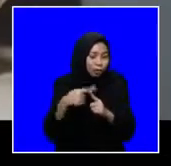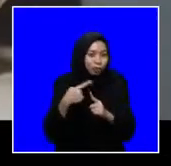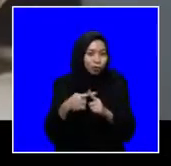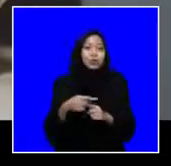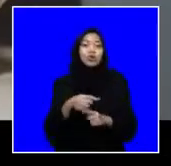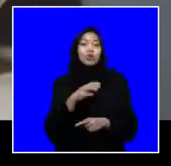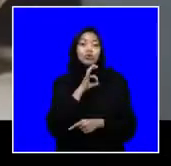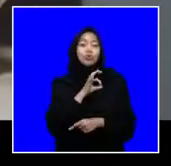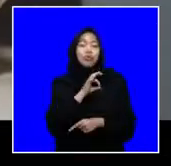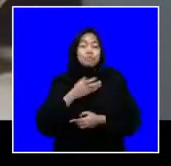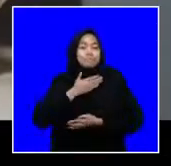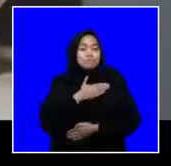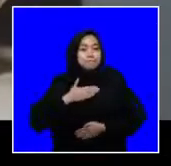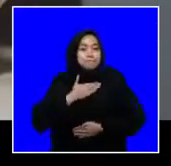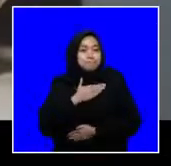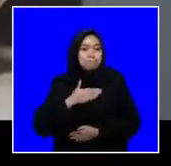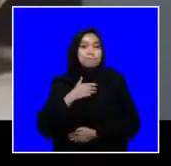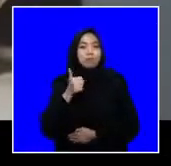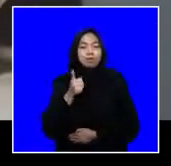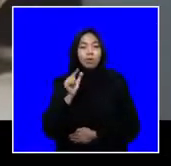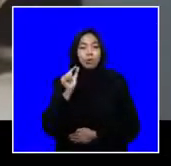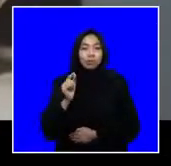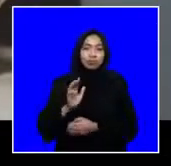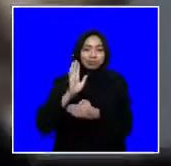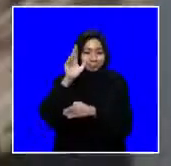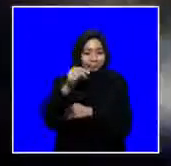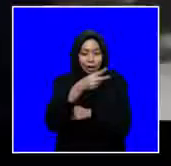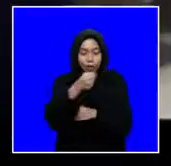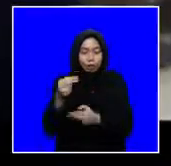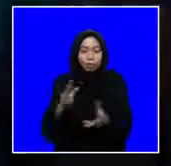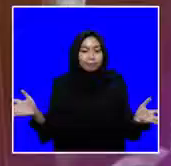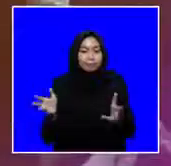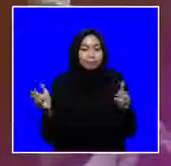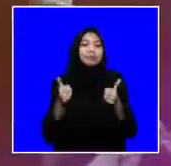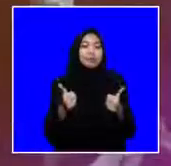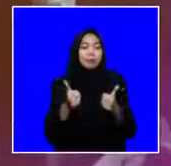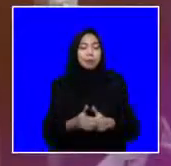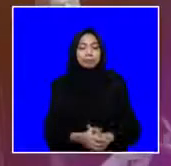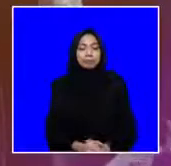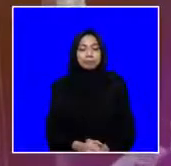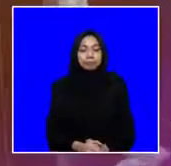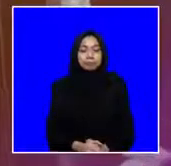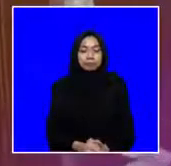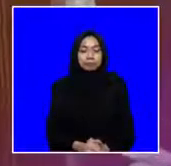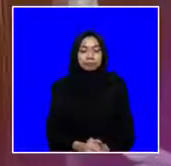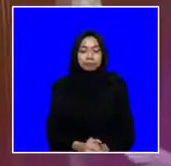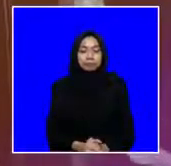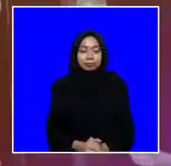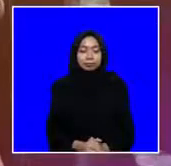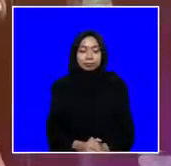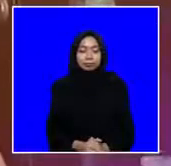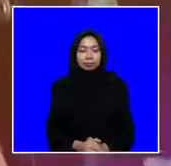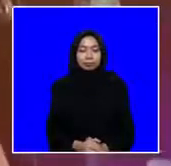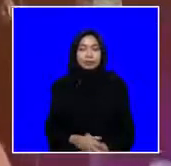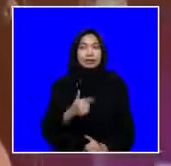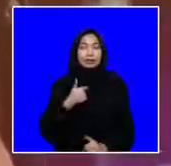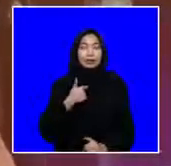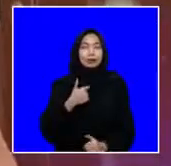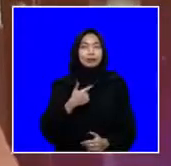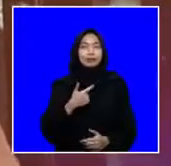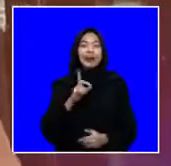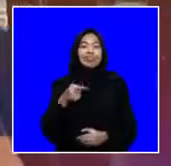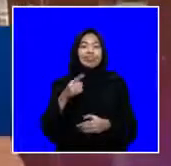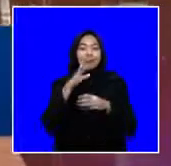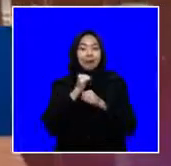oleh para guru khususnya untuk Indonesia. Dampak-dampak ini akan... Saya memiliki harapan dan cita-cita yang besar